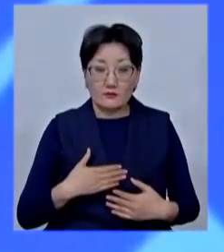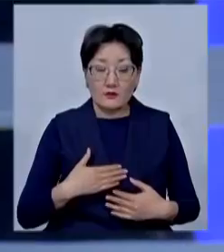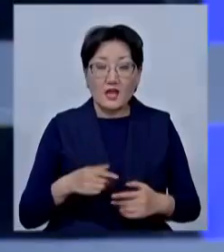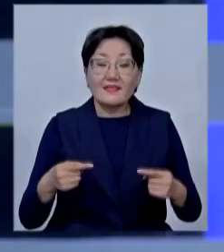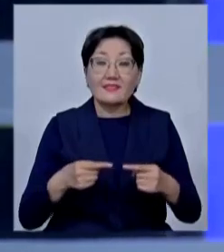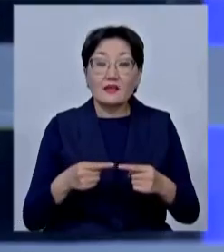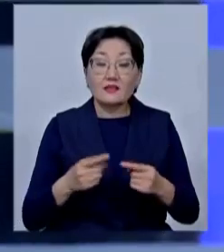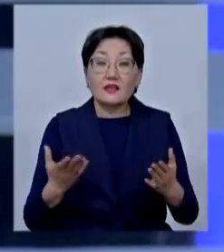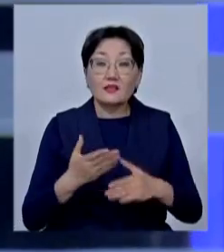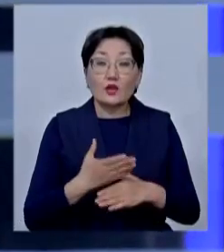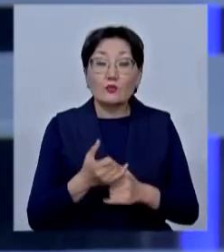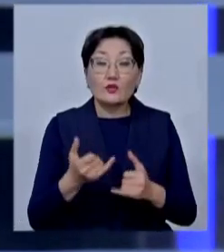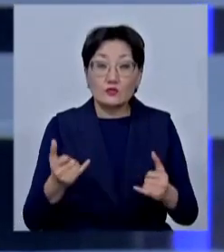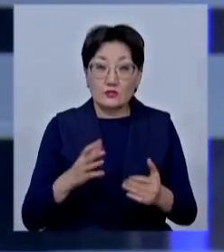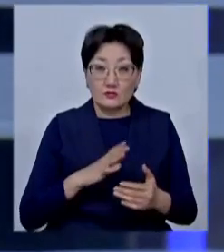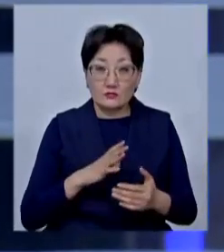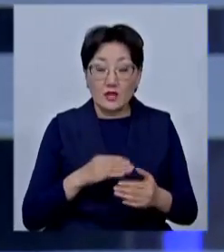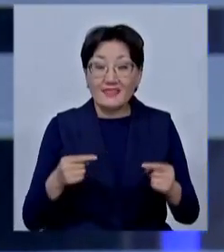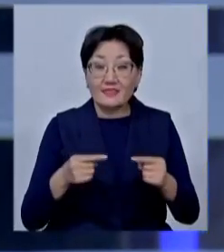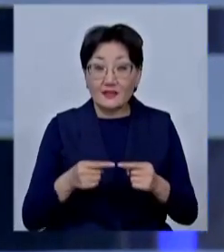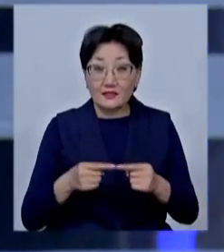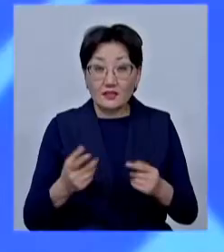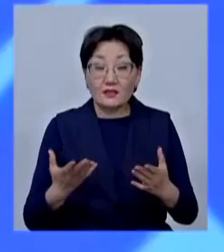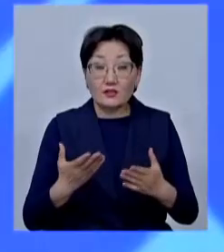Нақты қандай көмек көрсеттіңіздер? Нақты